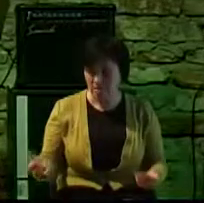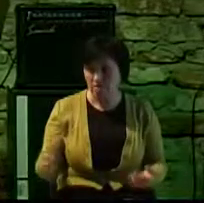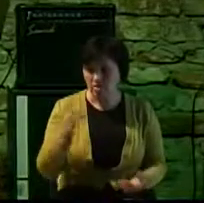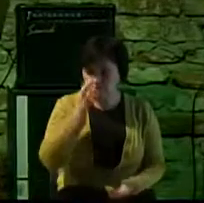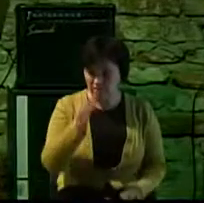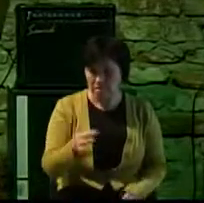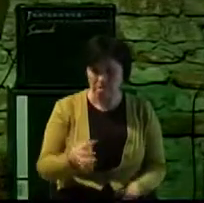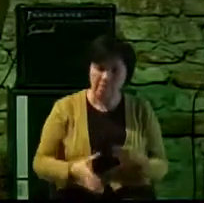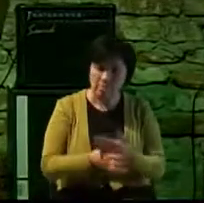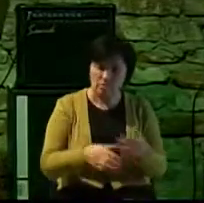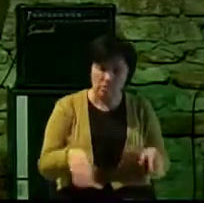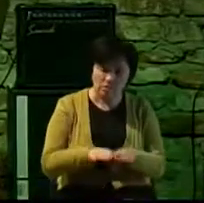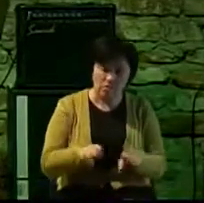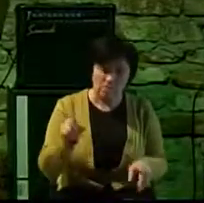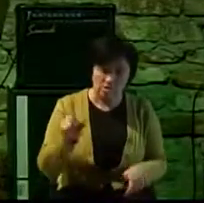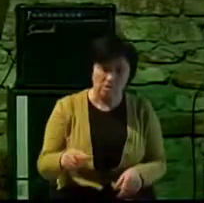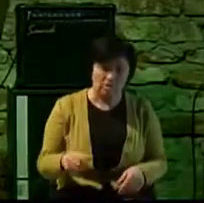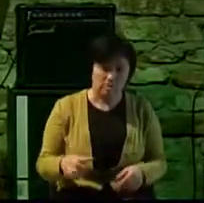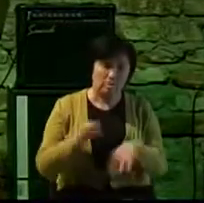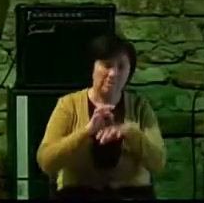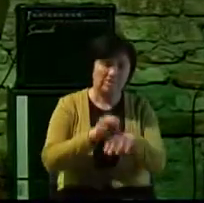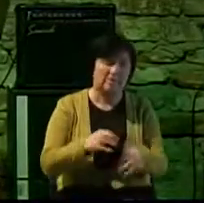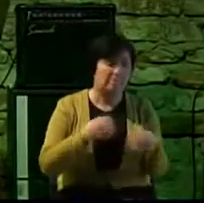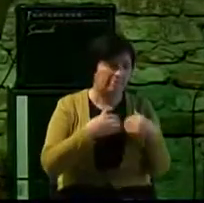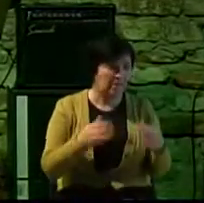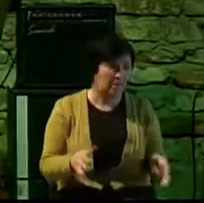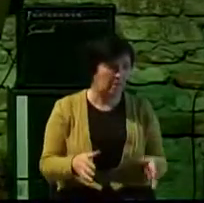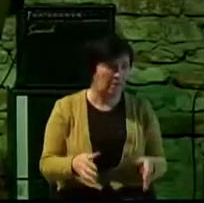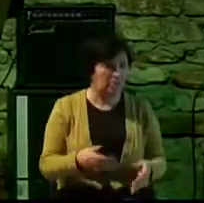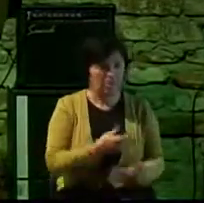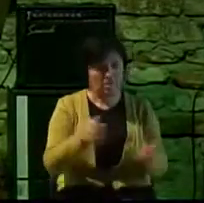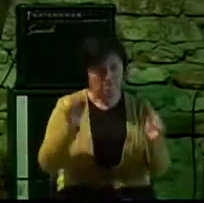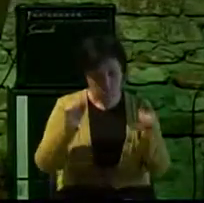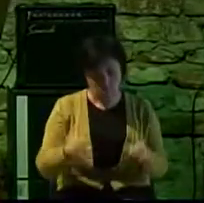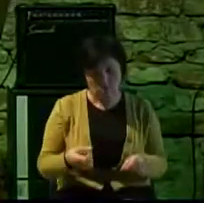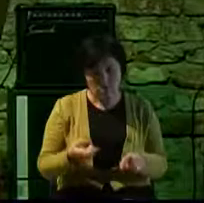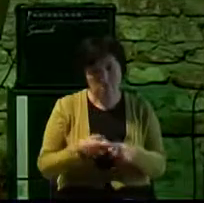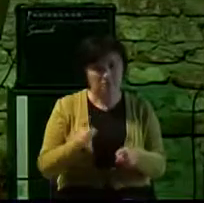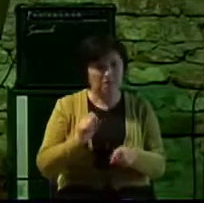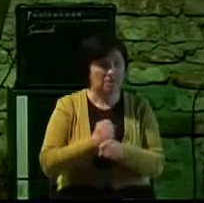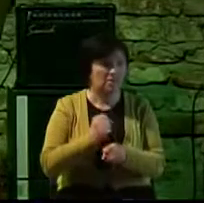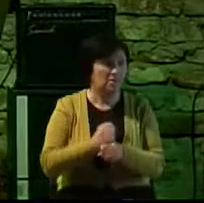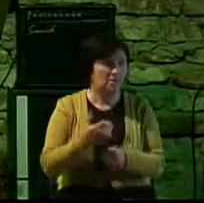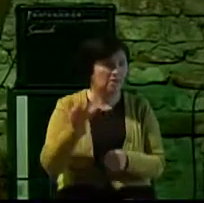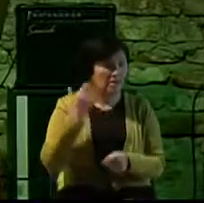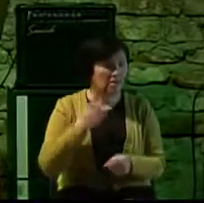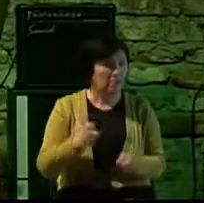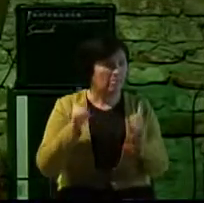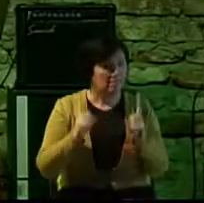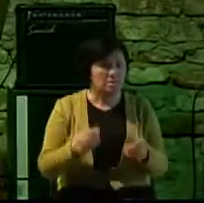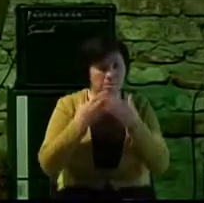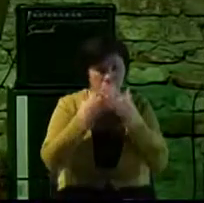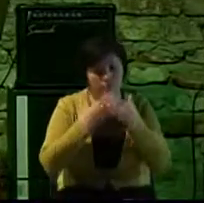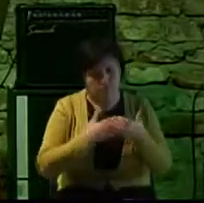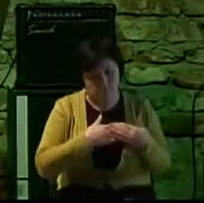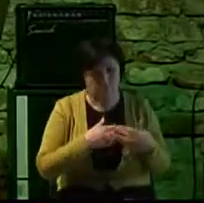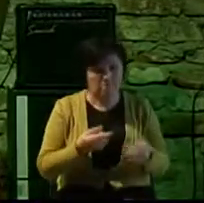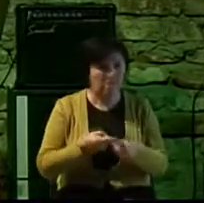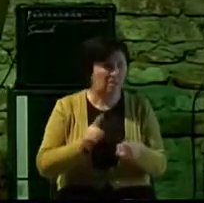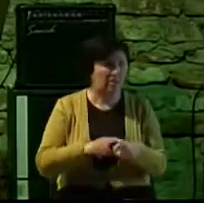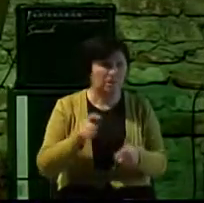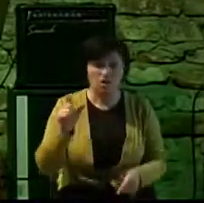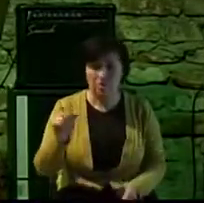помочь этому человеку и привести его к покаянию. И мы сможем это сделать только тогда, когда по-настоящему любим этого